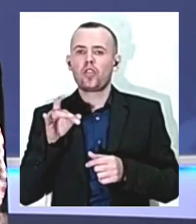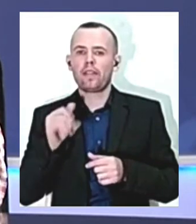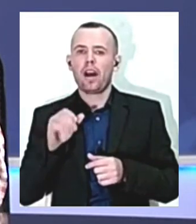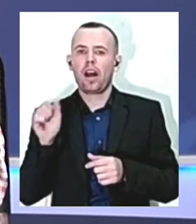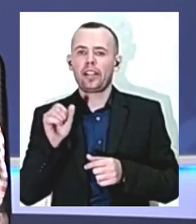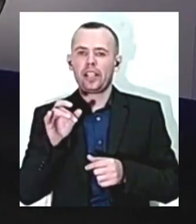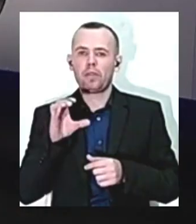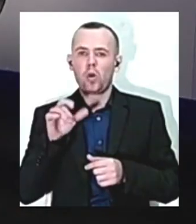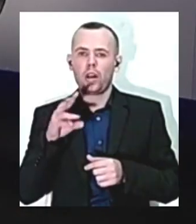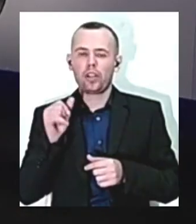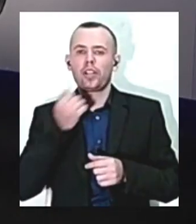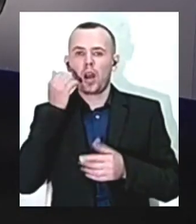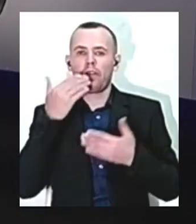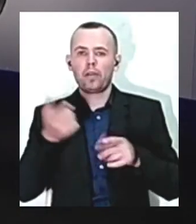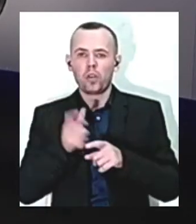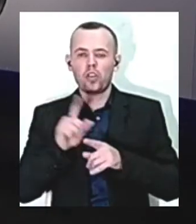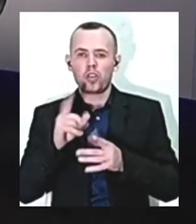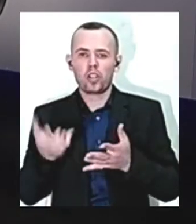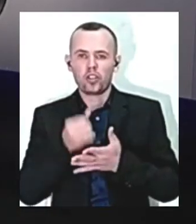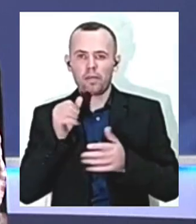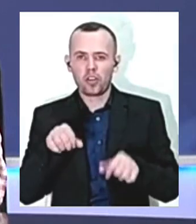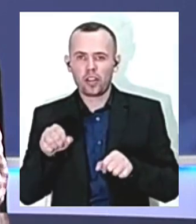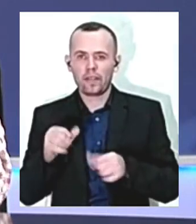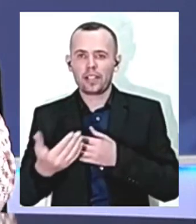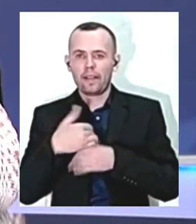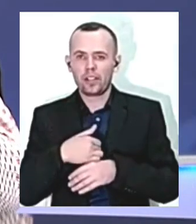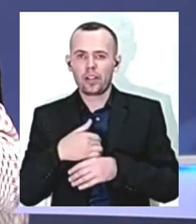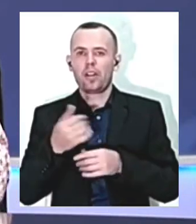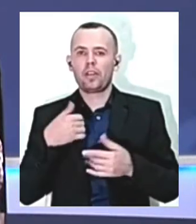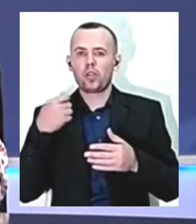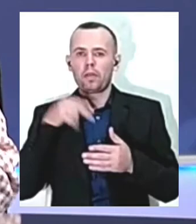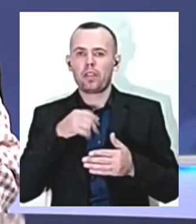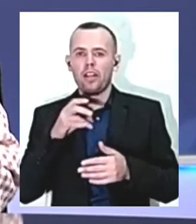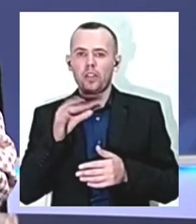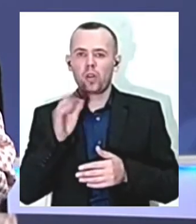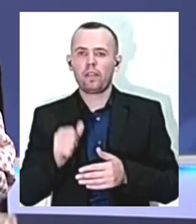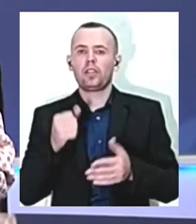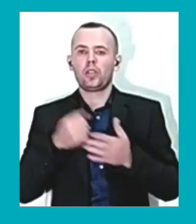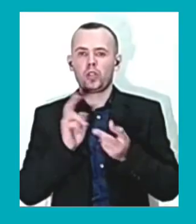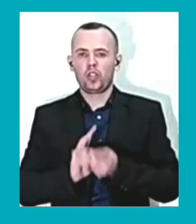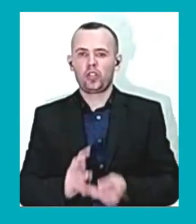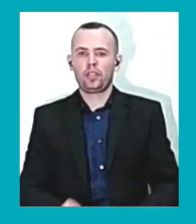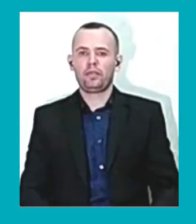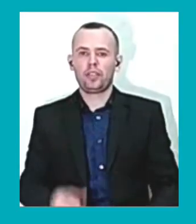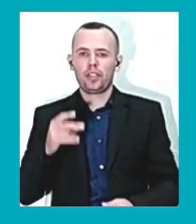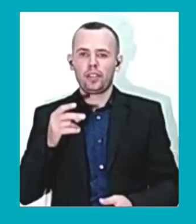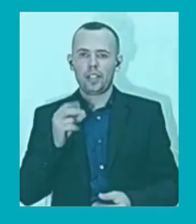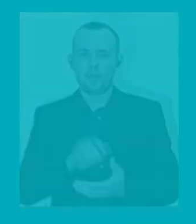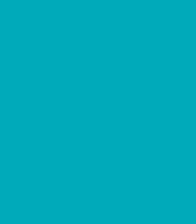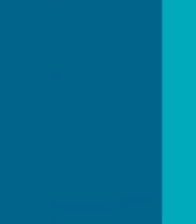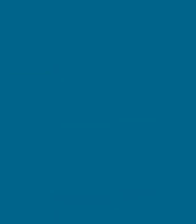вам дуже, що знайшли можливість і завітали. У студії працювала Анна Цвіткова. До зустрічі на Суспільному.